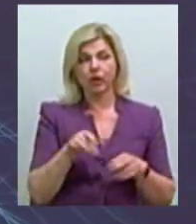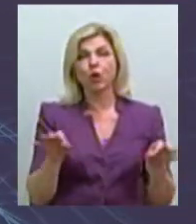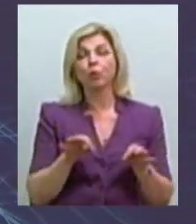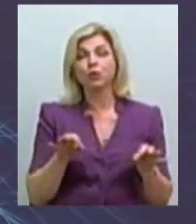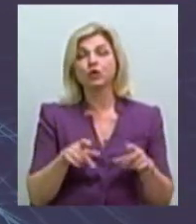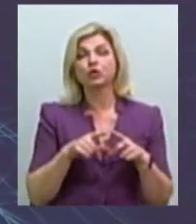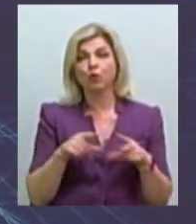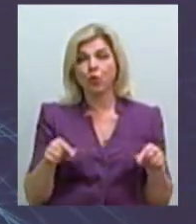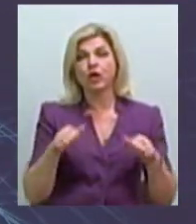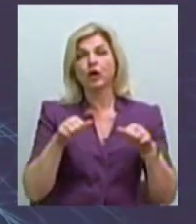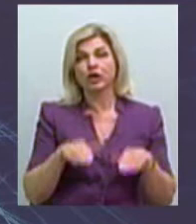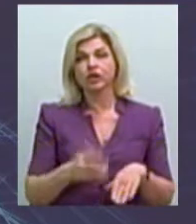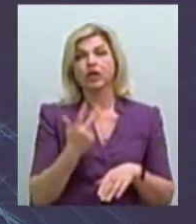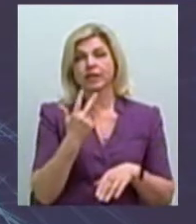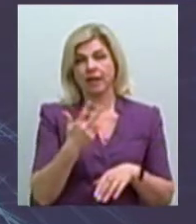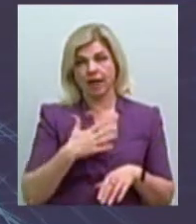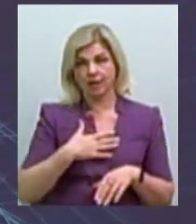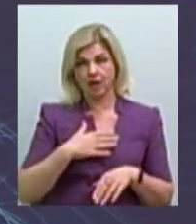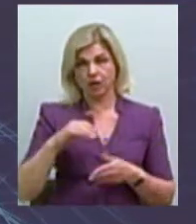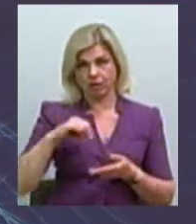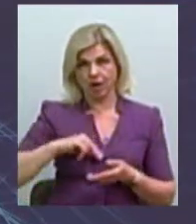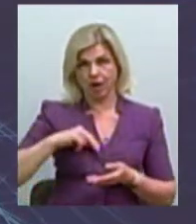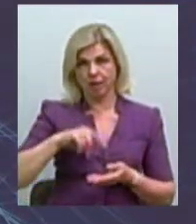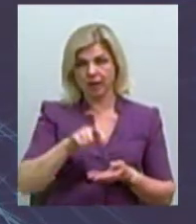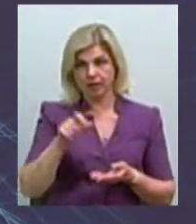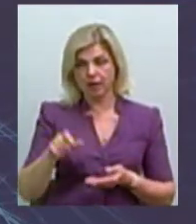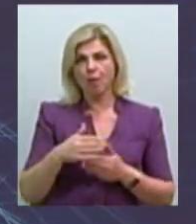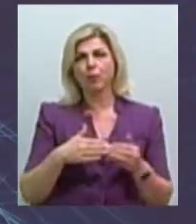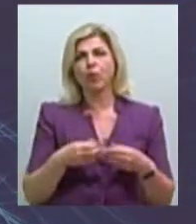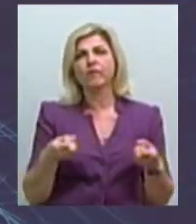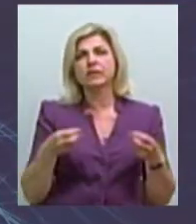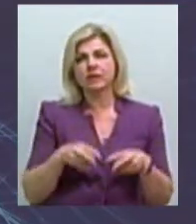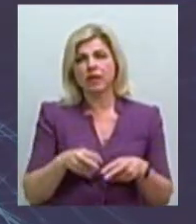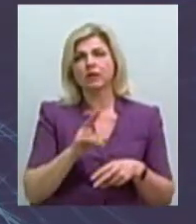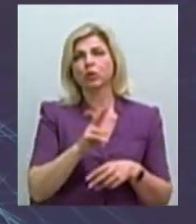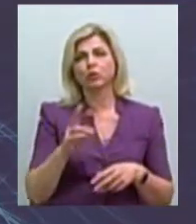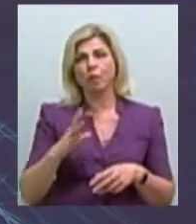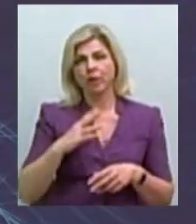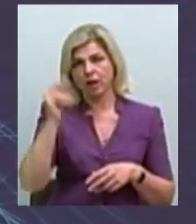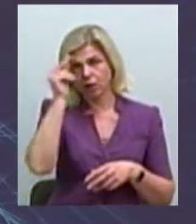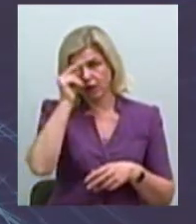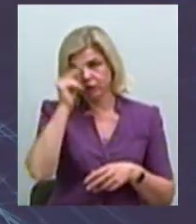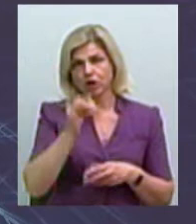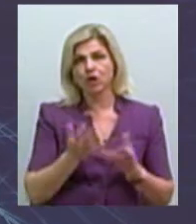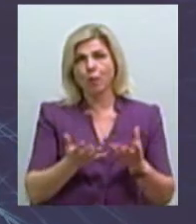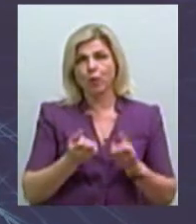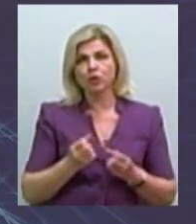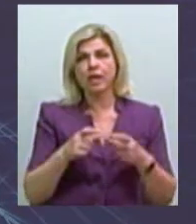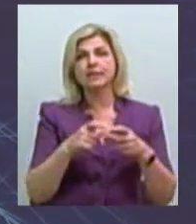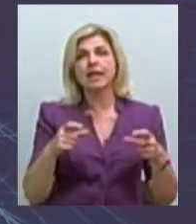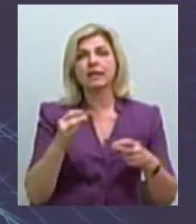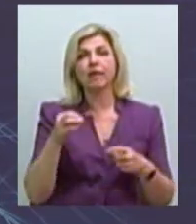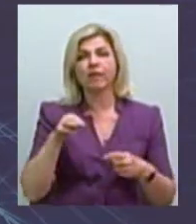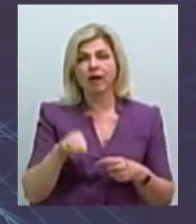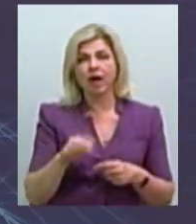школі, вирішували три наших арбітра, професійні арбітри, які пройшли навчання, отримали сертифікат. І два наших депутата